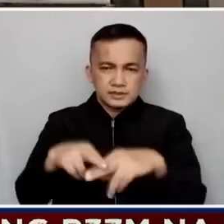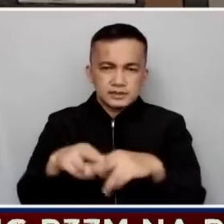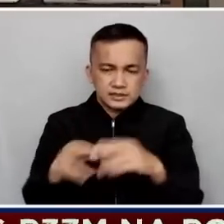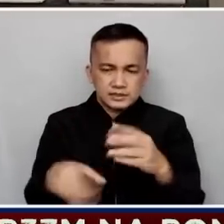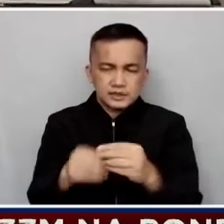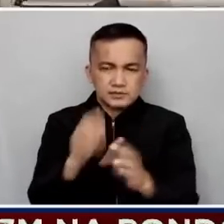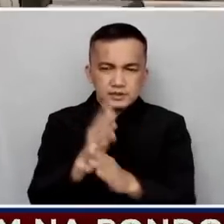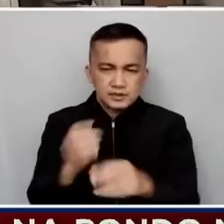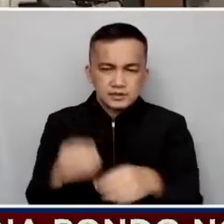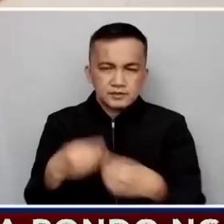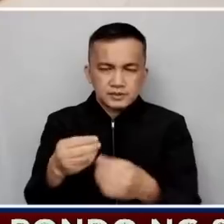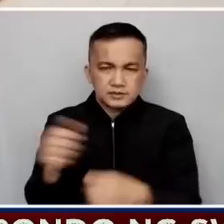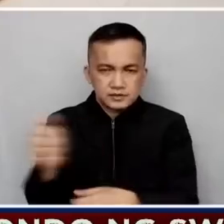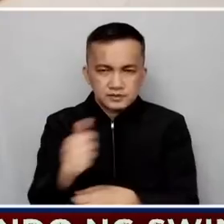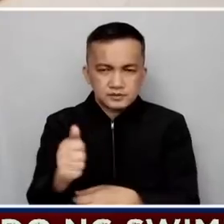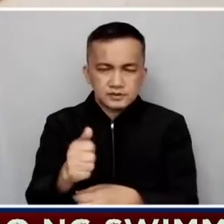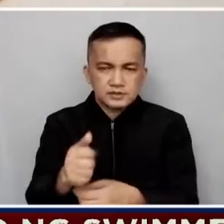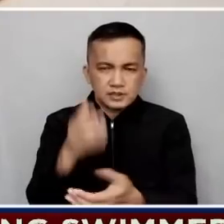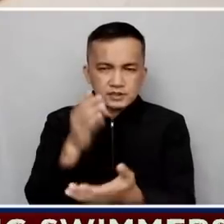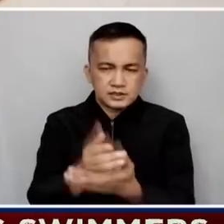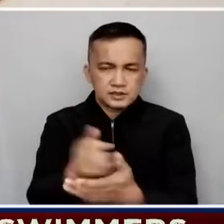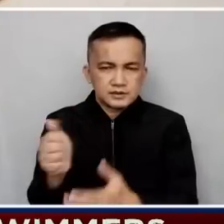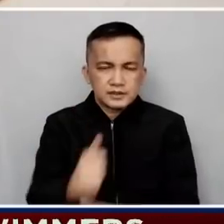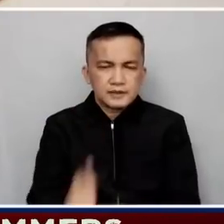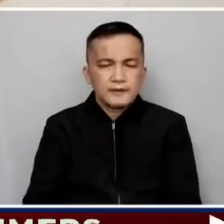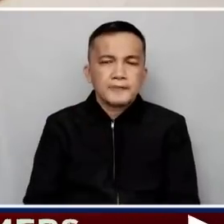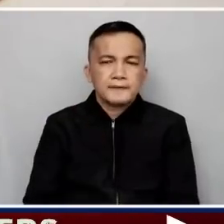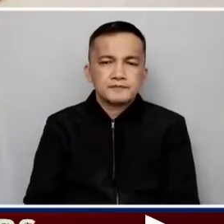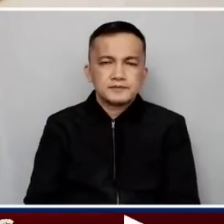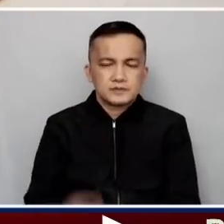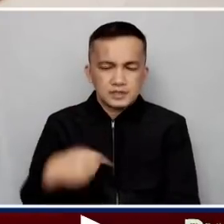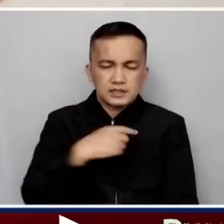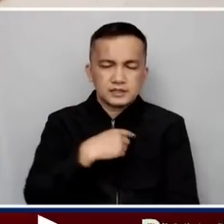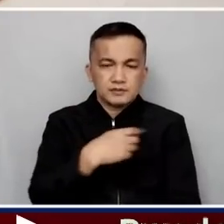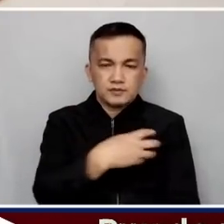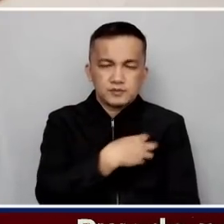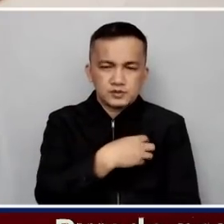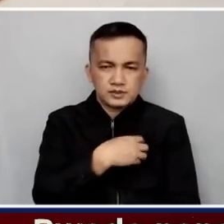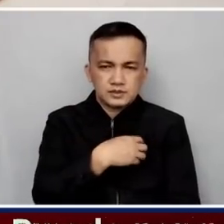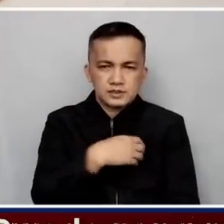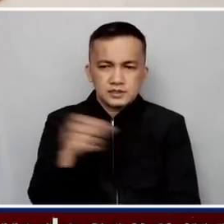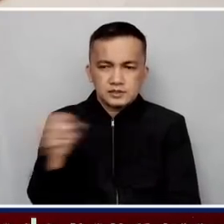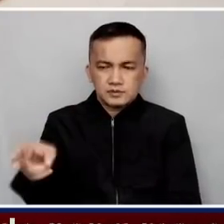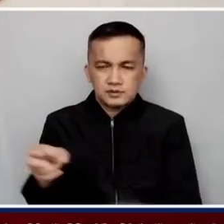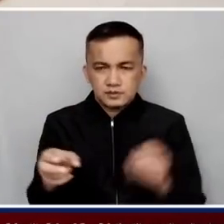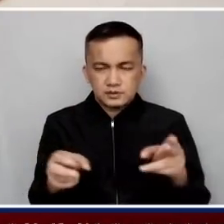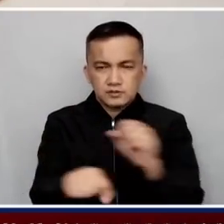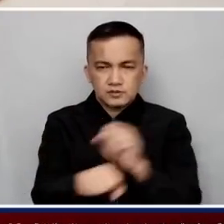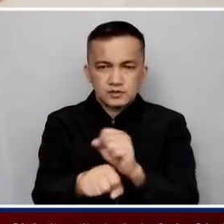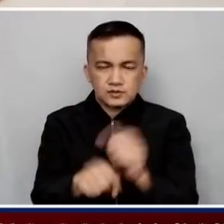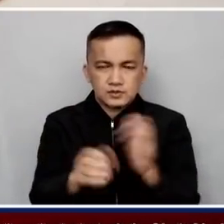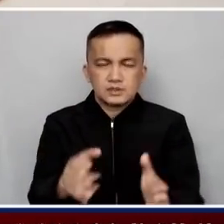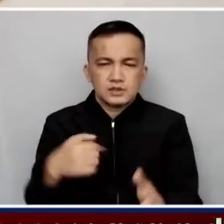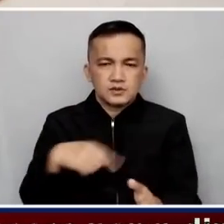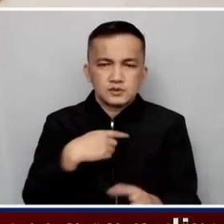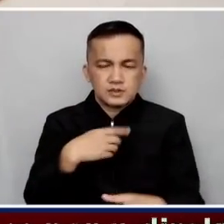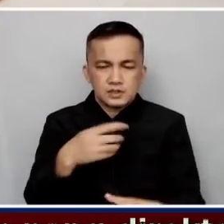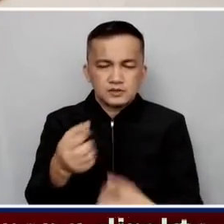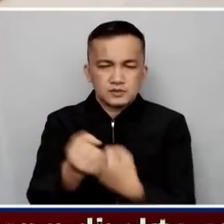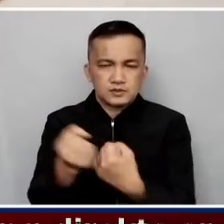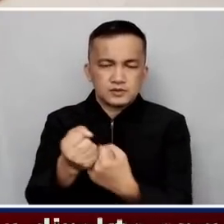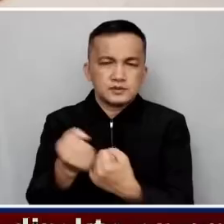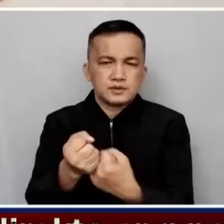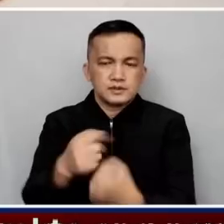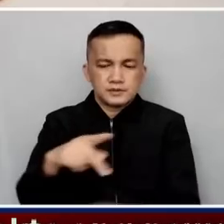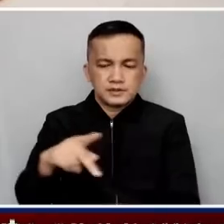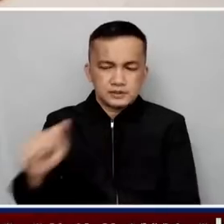habang nakatigil pasada. Ating kapulisan ay magdi-deploy po ng mga personnel at ganun din po we will augment with the Philippine